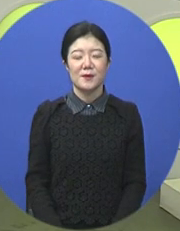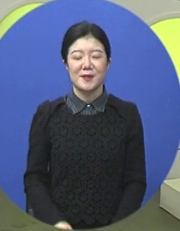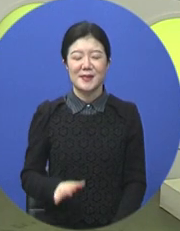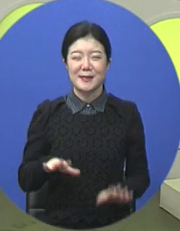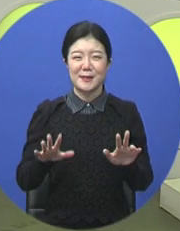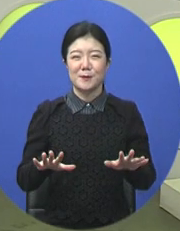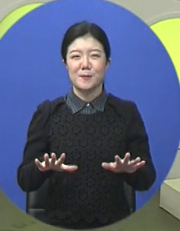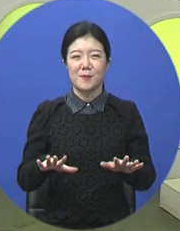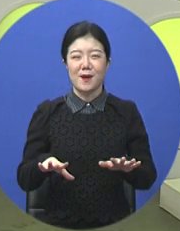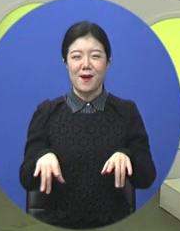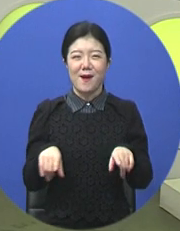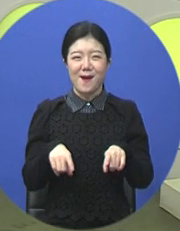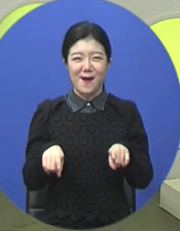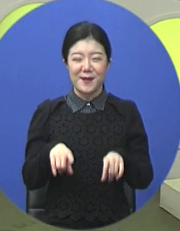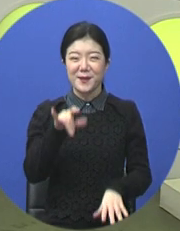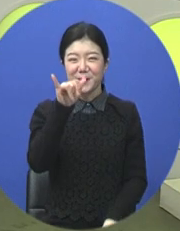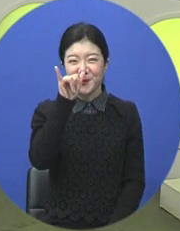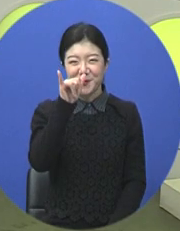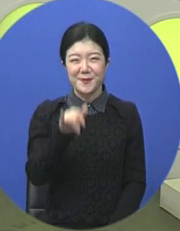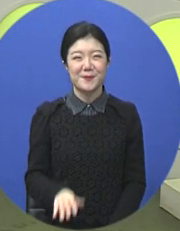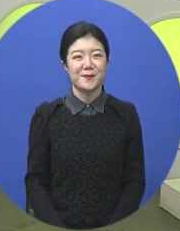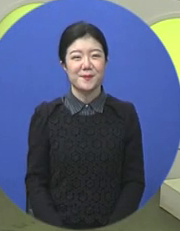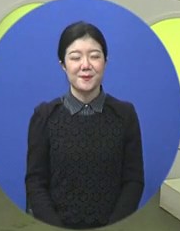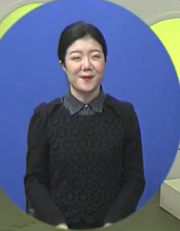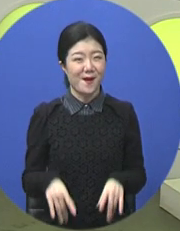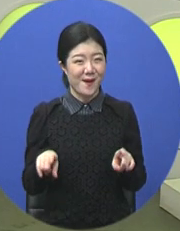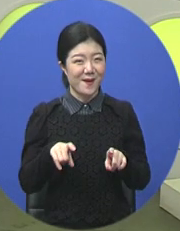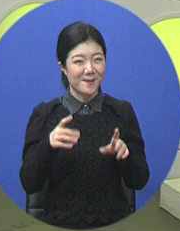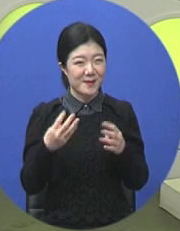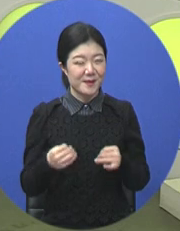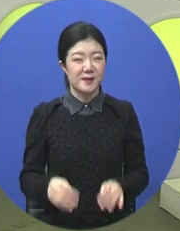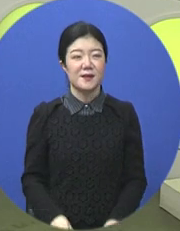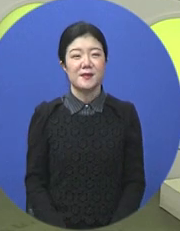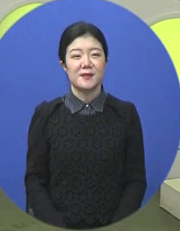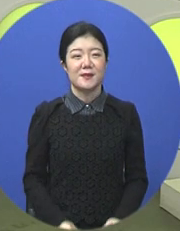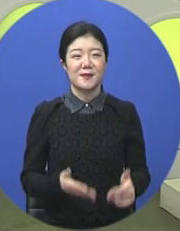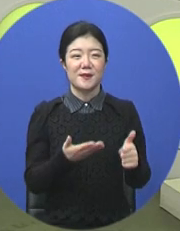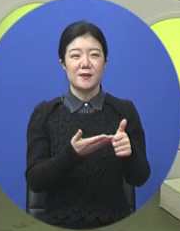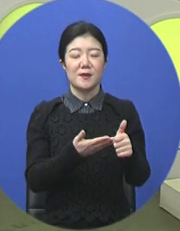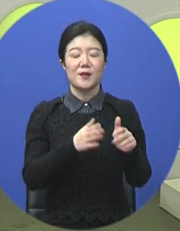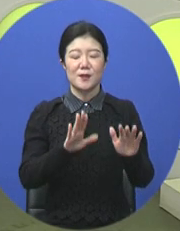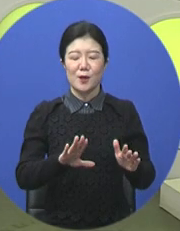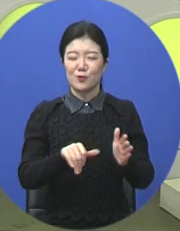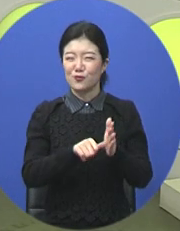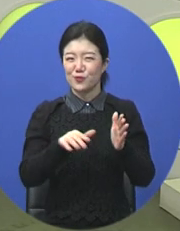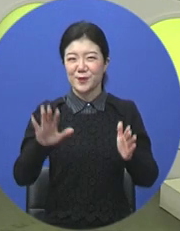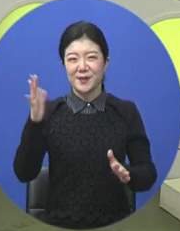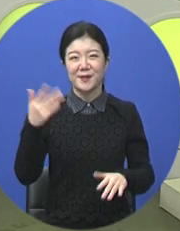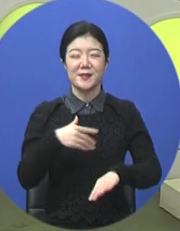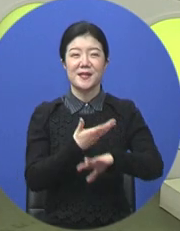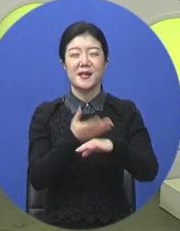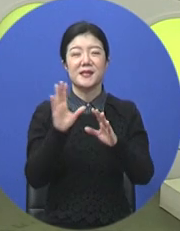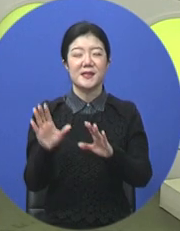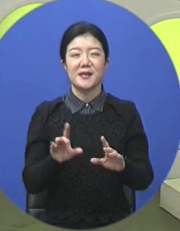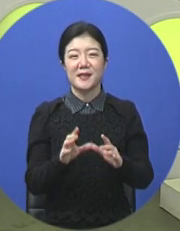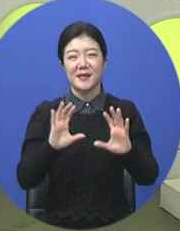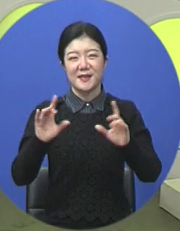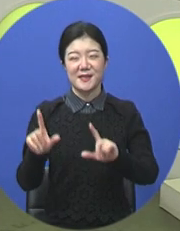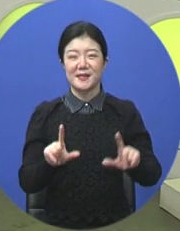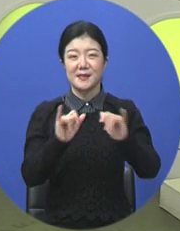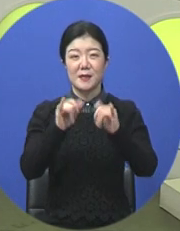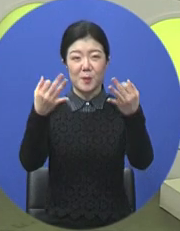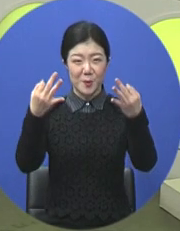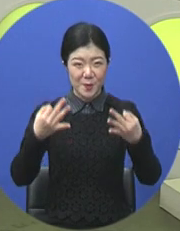표어 일들도 같고 그래서 많이 떨리 시죠 어머님 스타 되신 거예요 해외 톰포드 분들도 보고